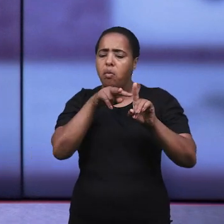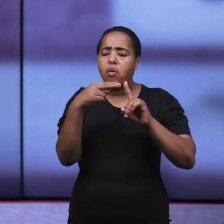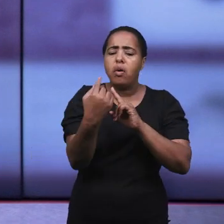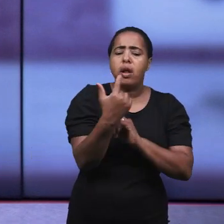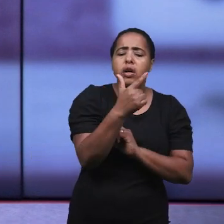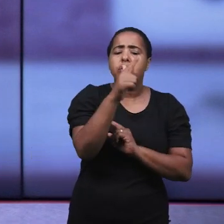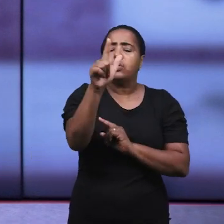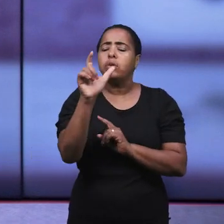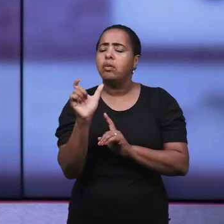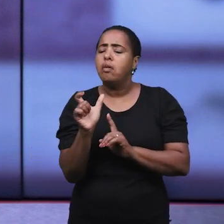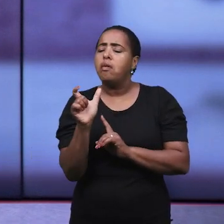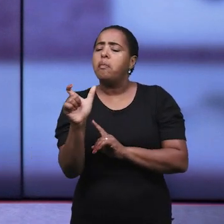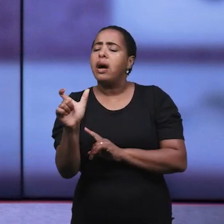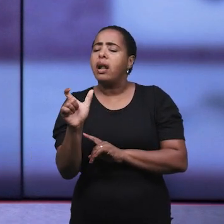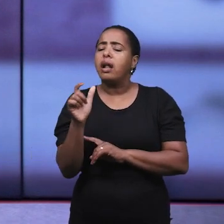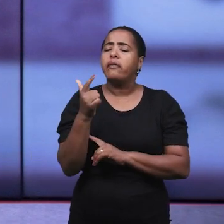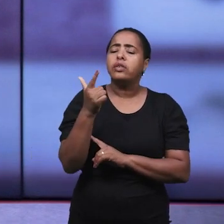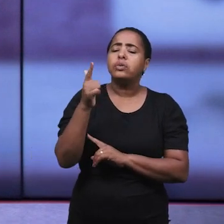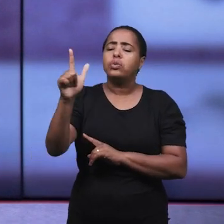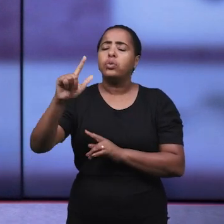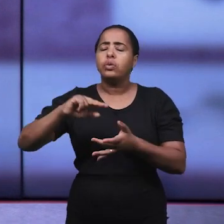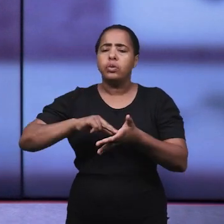nous naissons